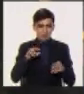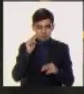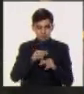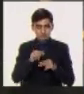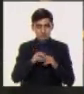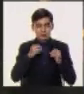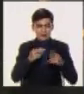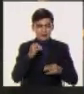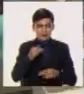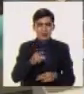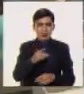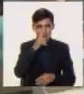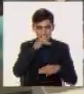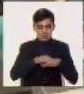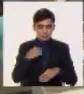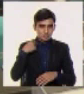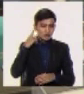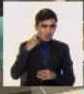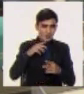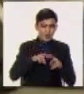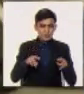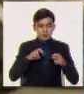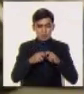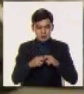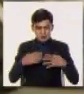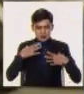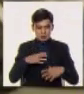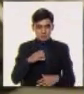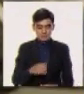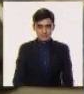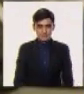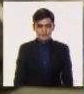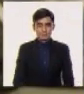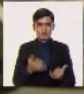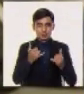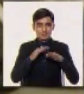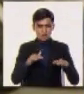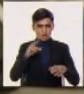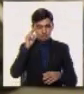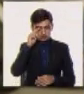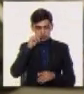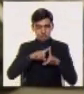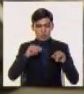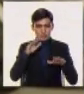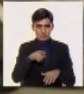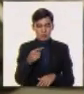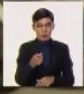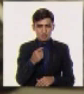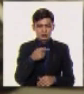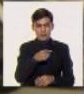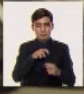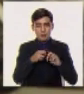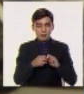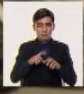районная ким заявил что даже не слышал о таких проблемах полруки кто уход дети в школе учатся потому что их мало там нет